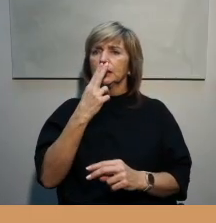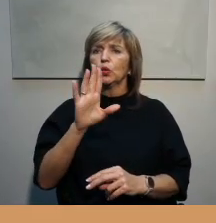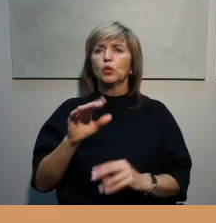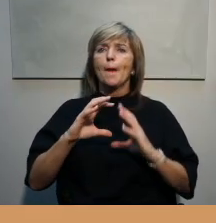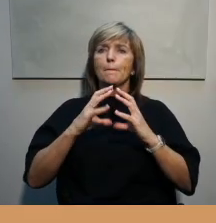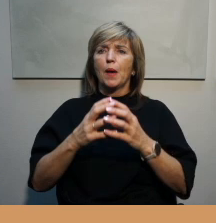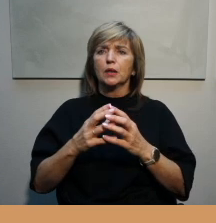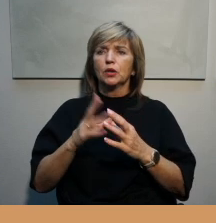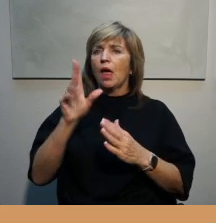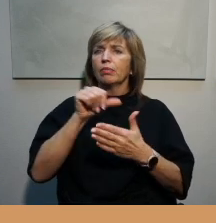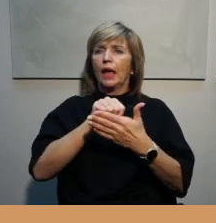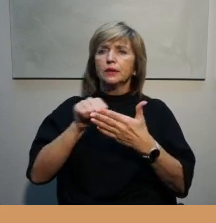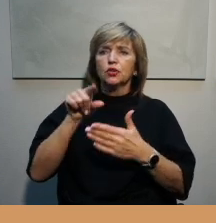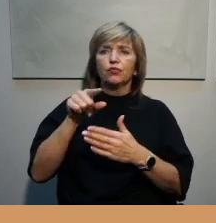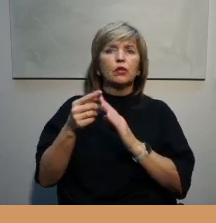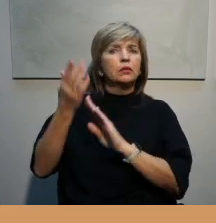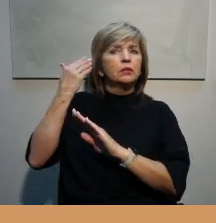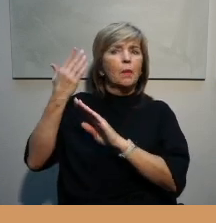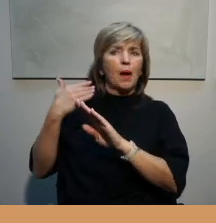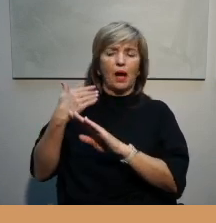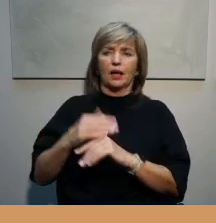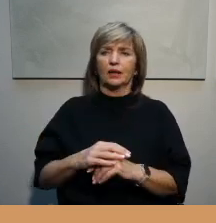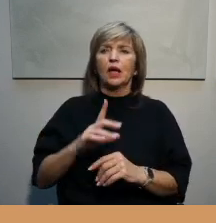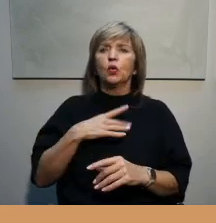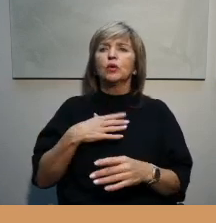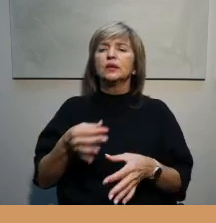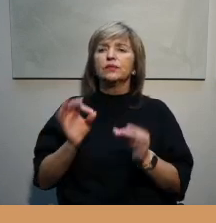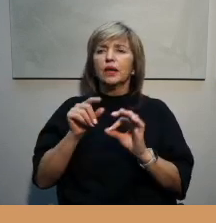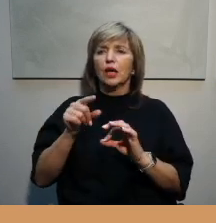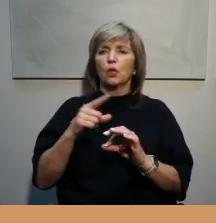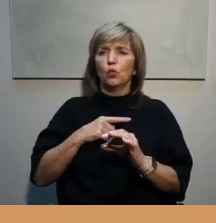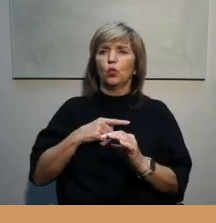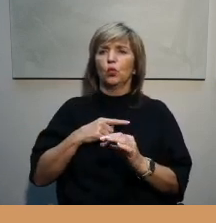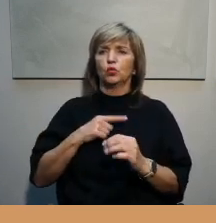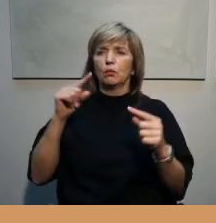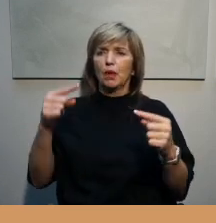pasauli, neizdzēšot viņa pagātni. Un svarīgi tad arī pielāgot mūsu pieejas,